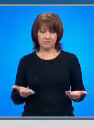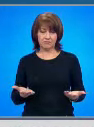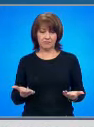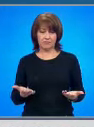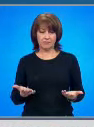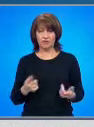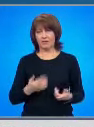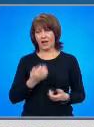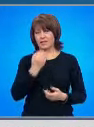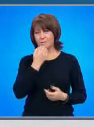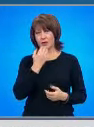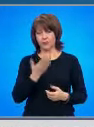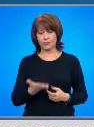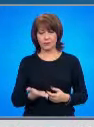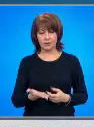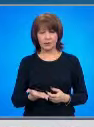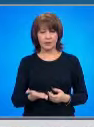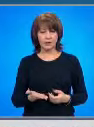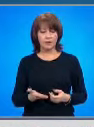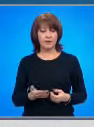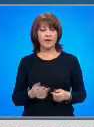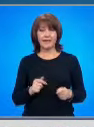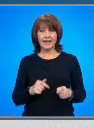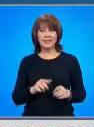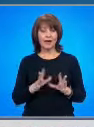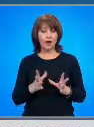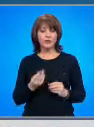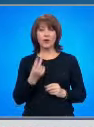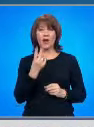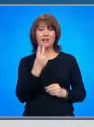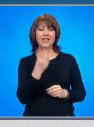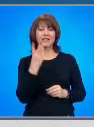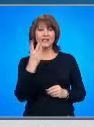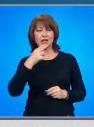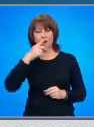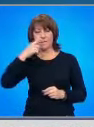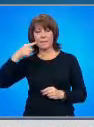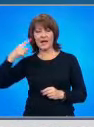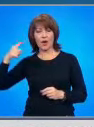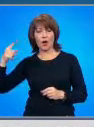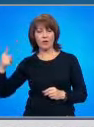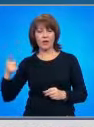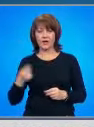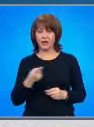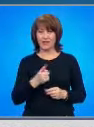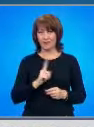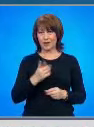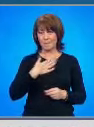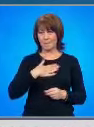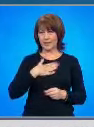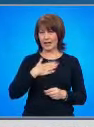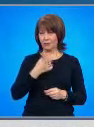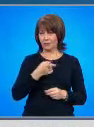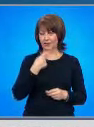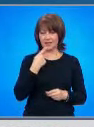Не ви ли звучи смешно? Те, че са 23 милиона, са 23 милиона. Обаче, дали е приятно да кажеш само 9